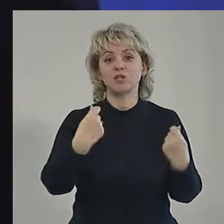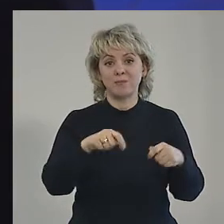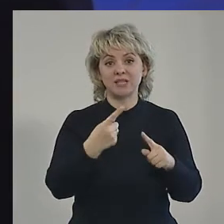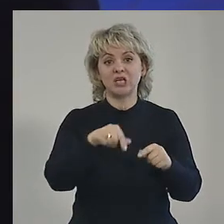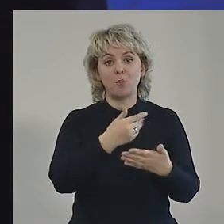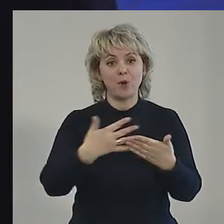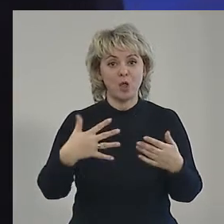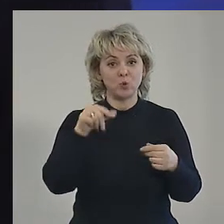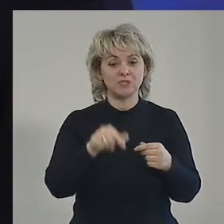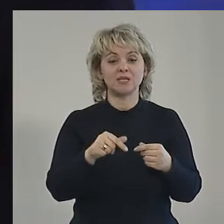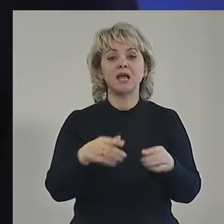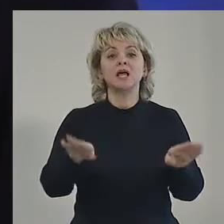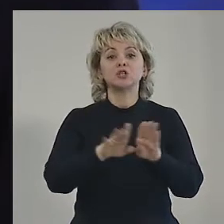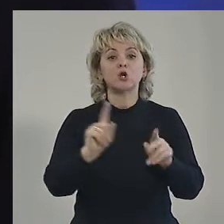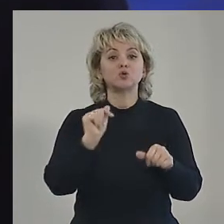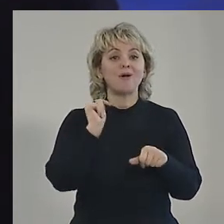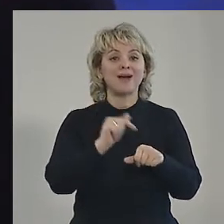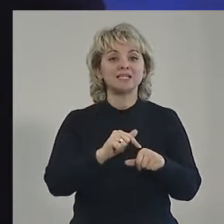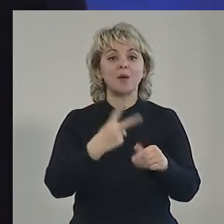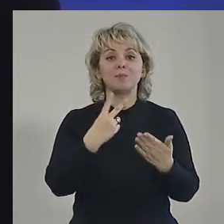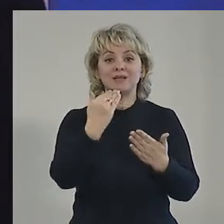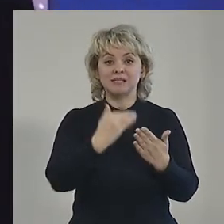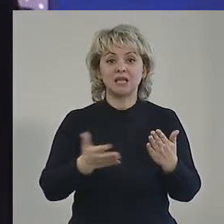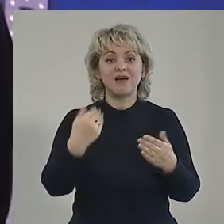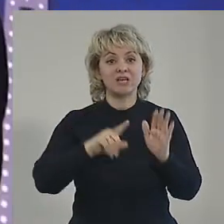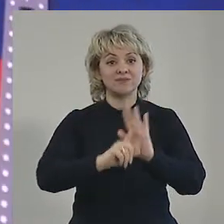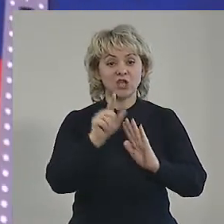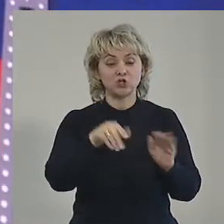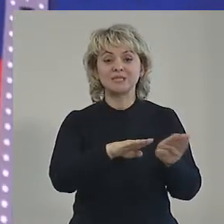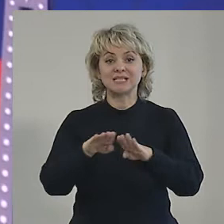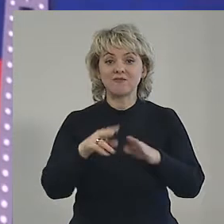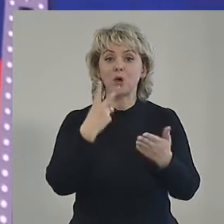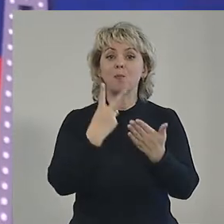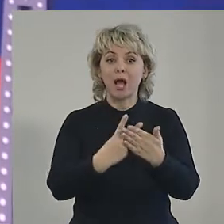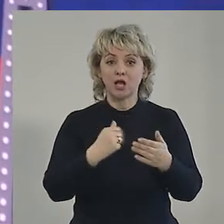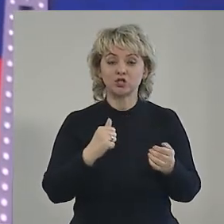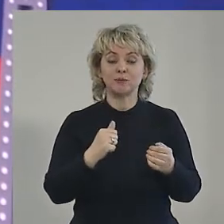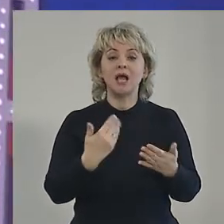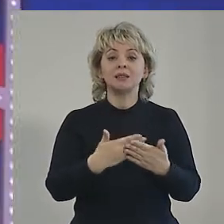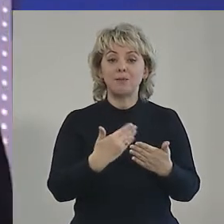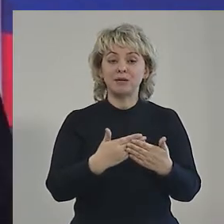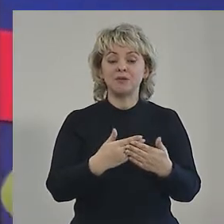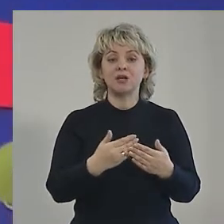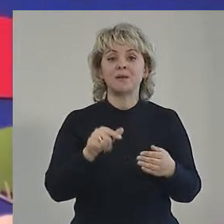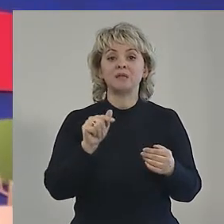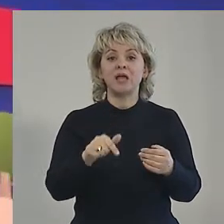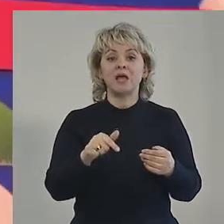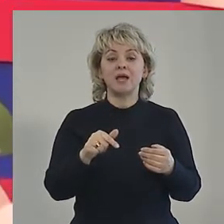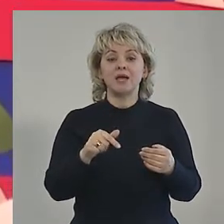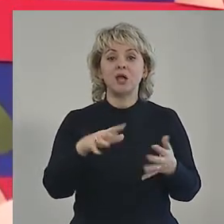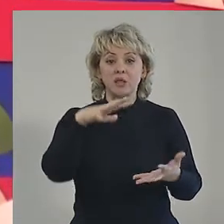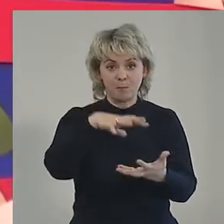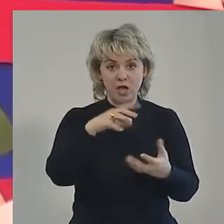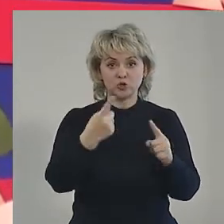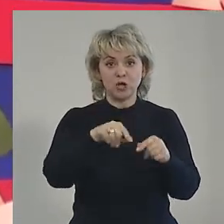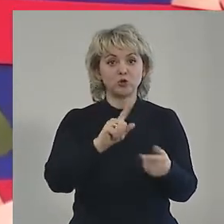этой продукции. Так вот, что касается признаков. Давайте, может быть, сразу все-таки мы покажем. Например, да, это мяч,